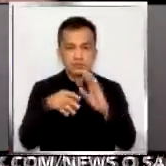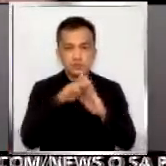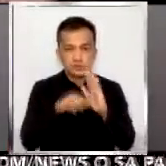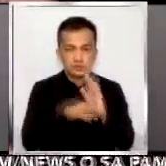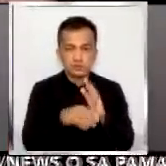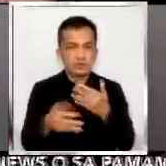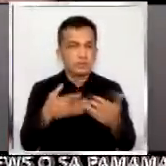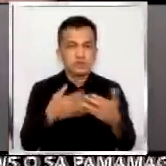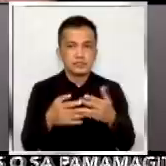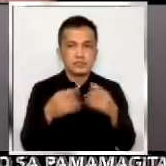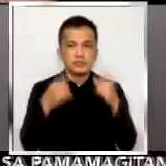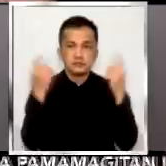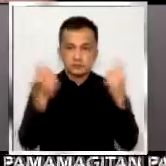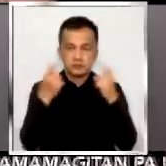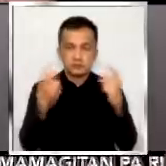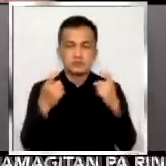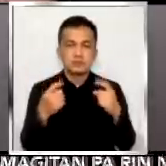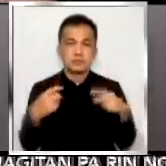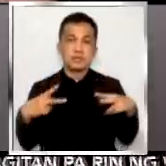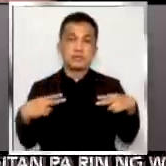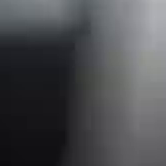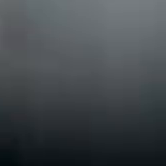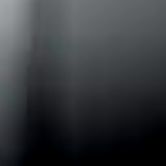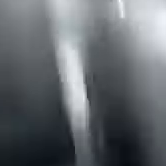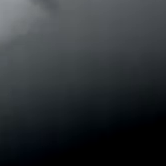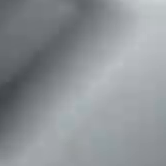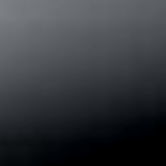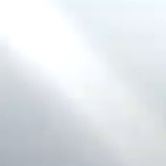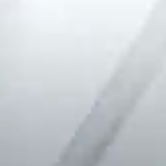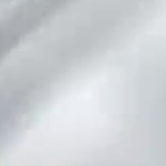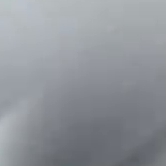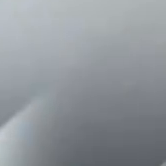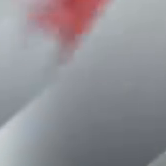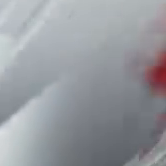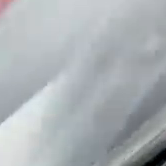season. Von Aquino nakatutok 24 oras.